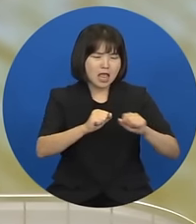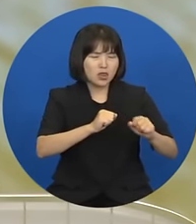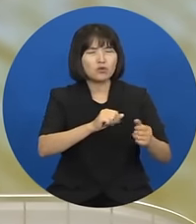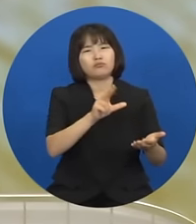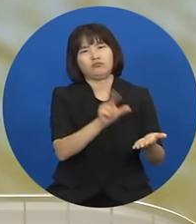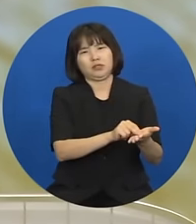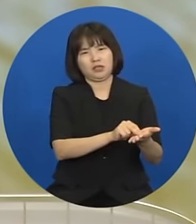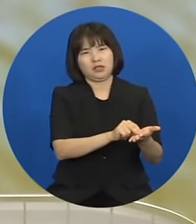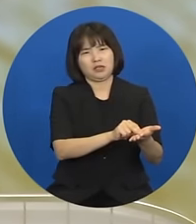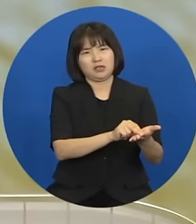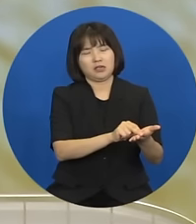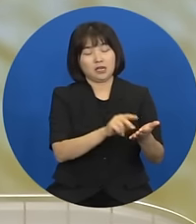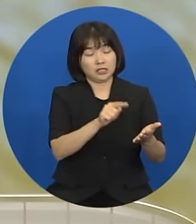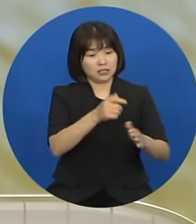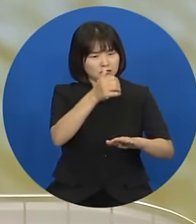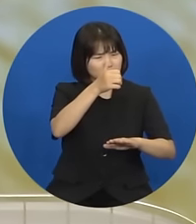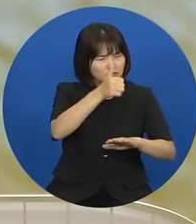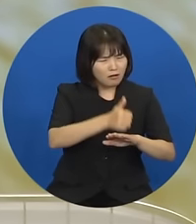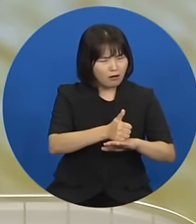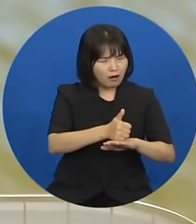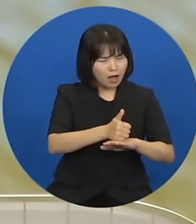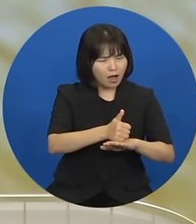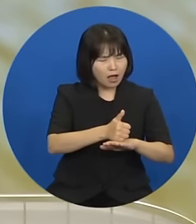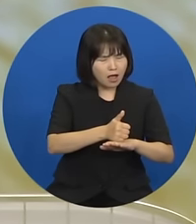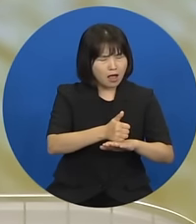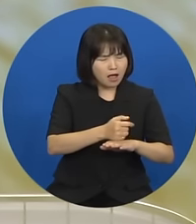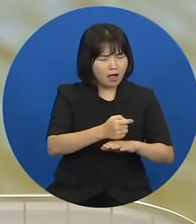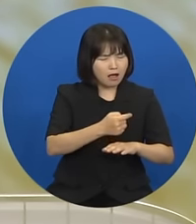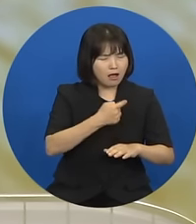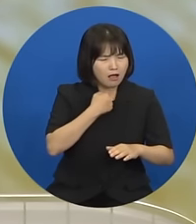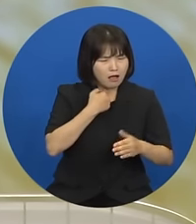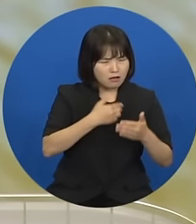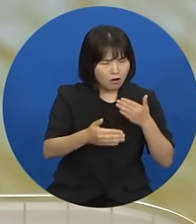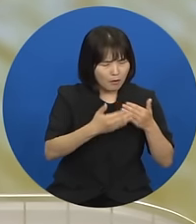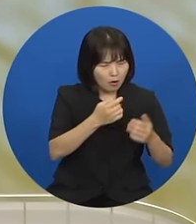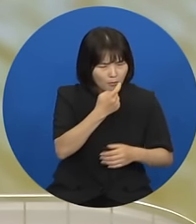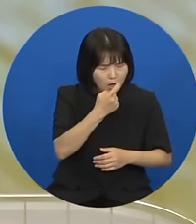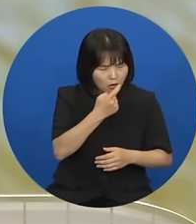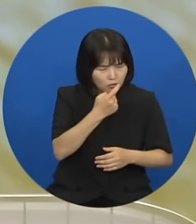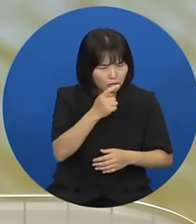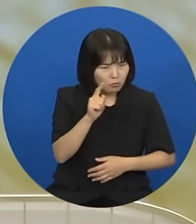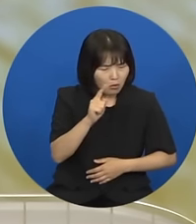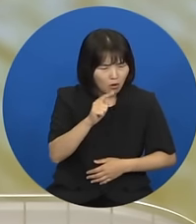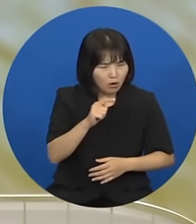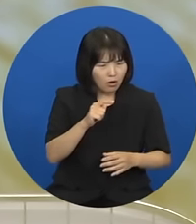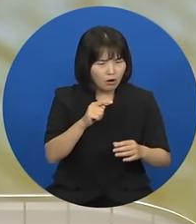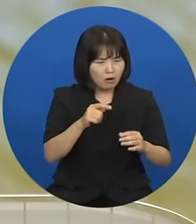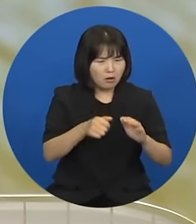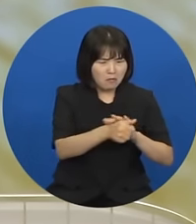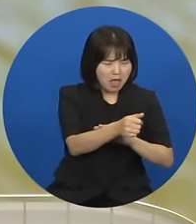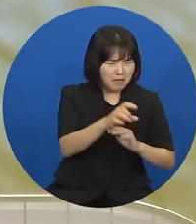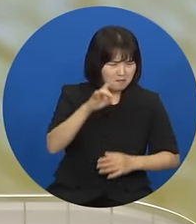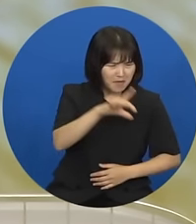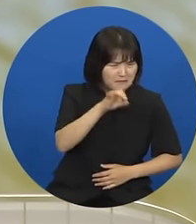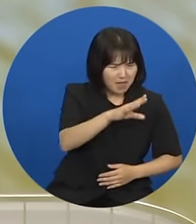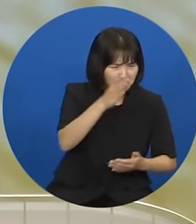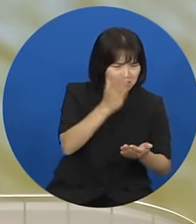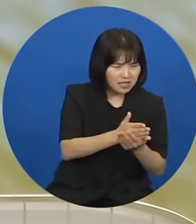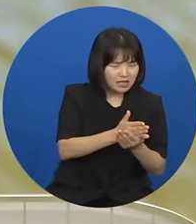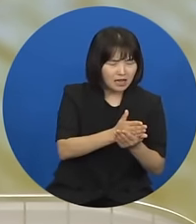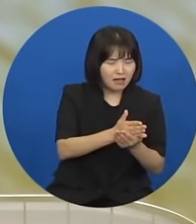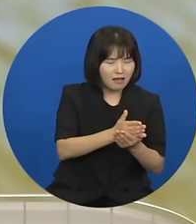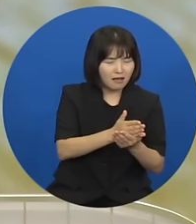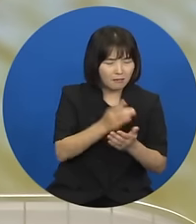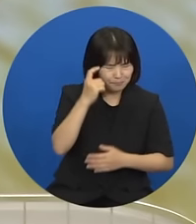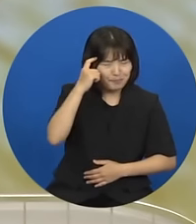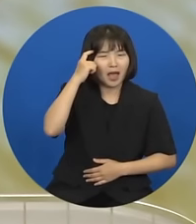문제였고 그 결과를 경험하고 배운 교훈도 딱밤을 때리지 말자. 너무 명확한